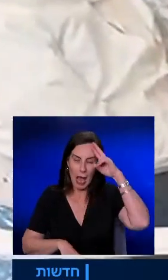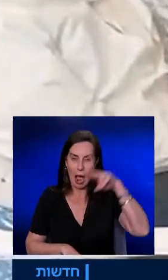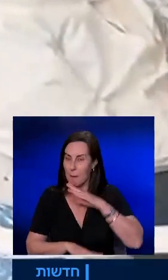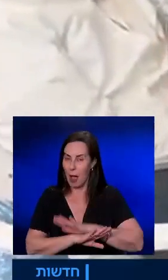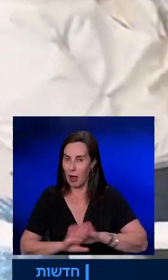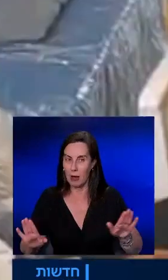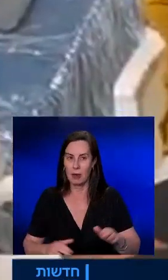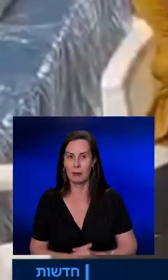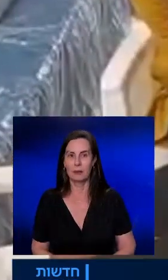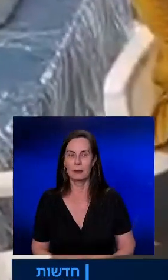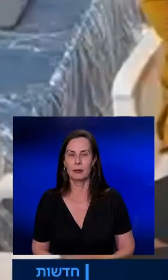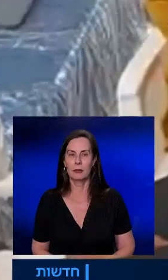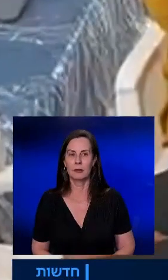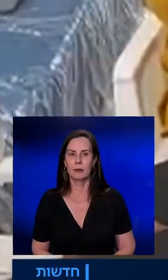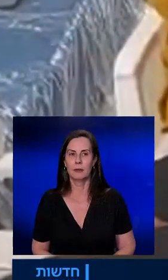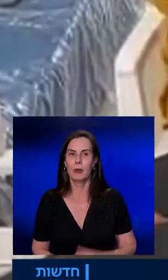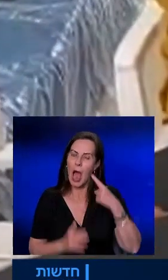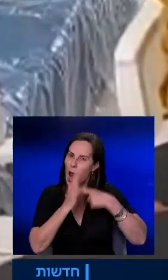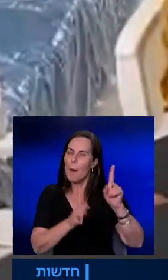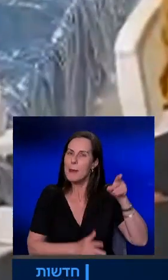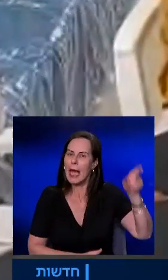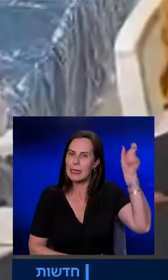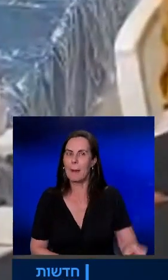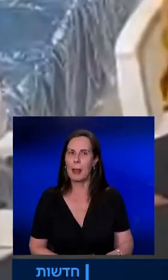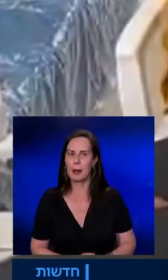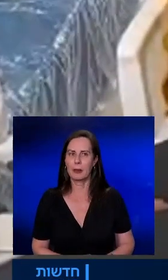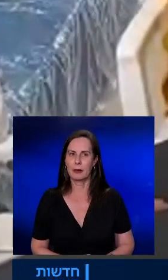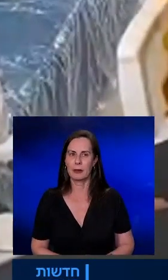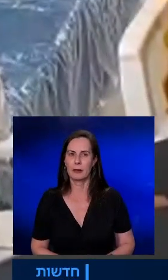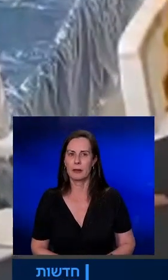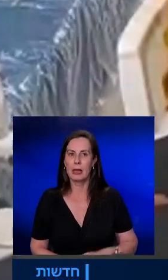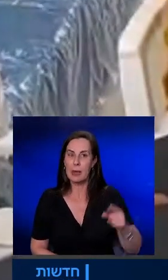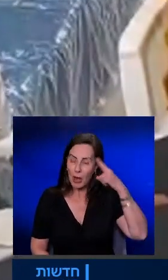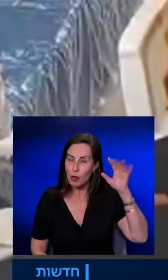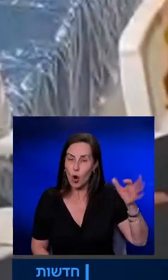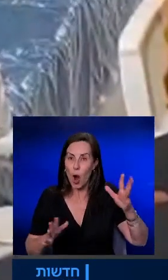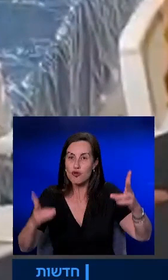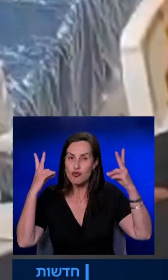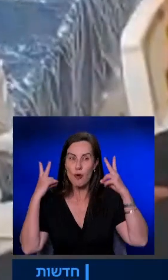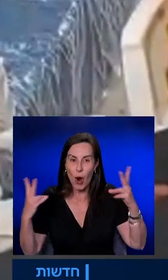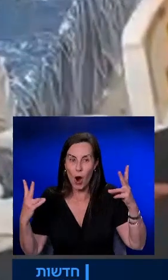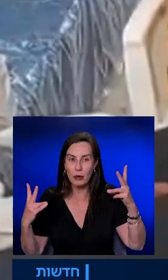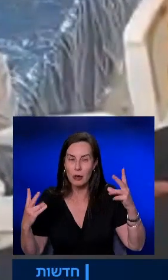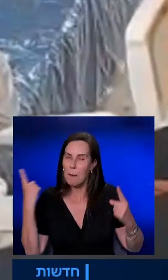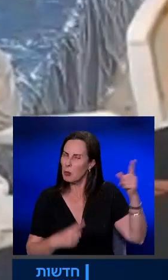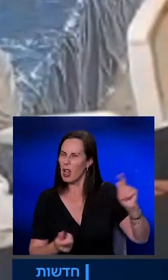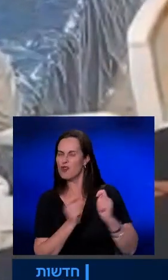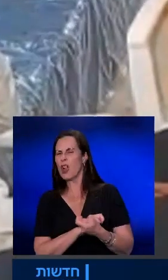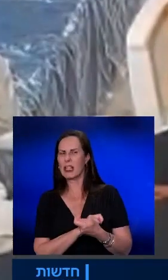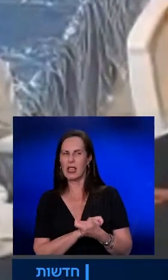אבא בחזרה. להראות מי אתה באמת! אם הדעות שלך כל כך היו חשובות לך ופתאום